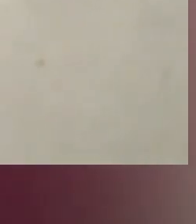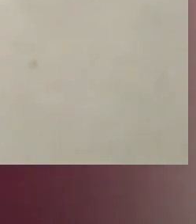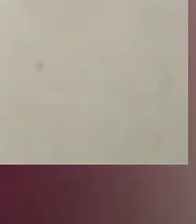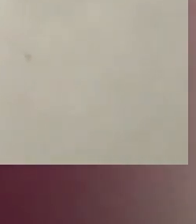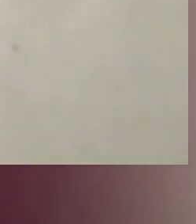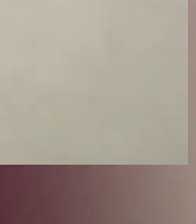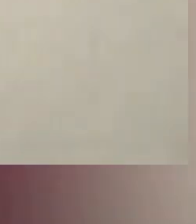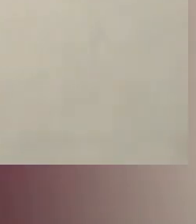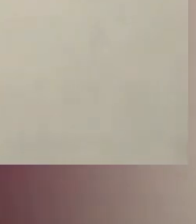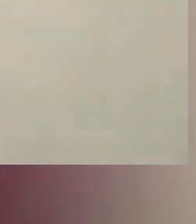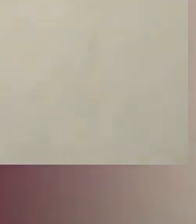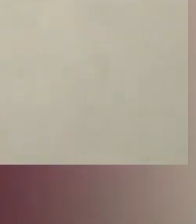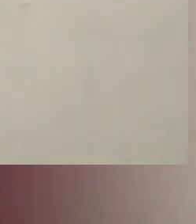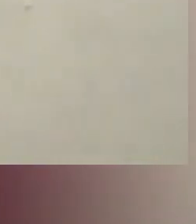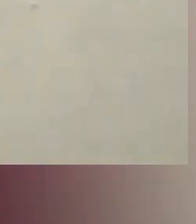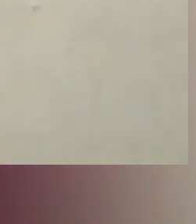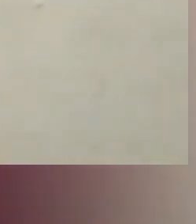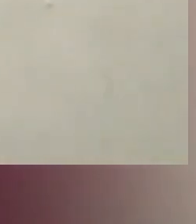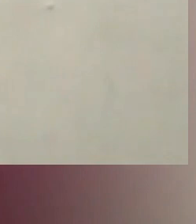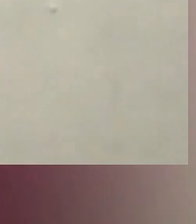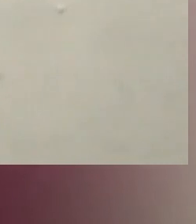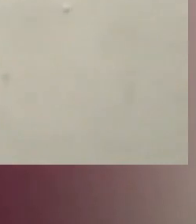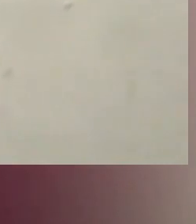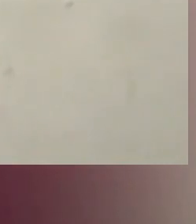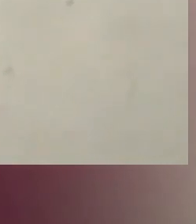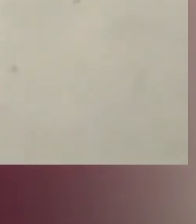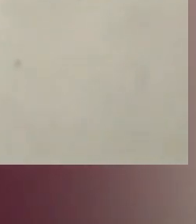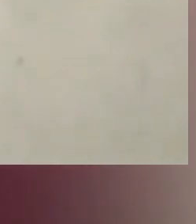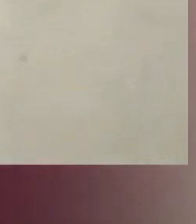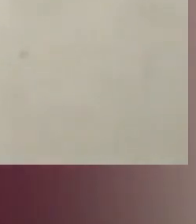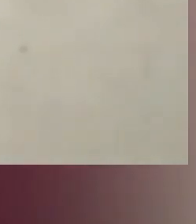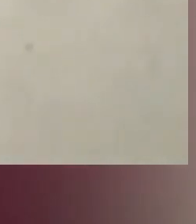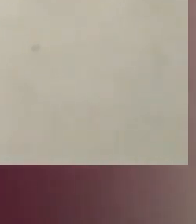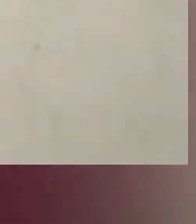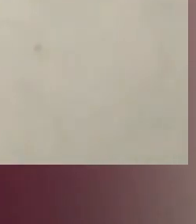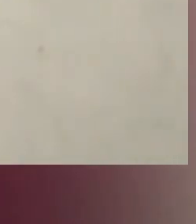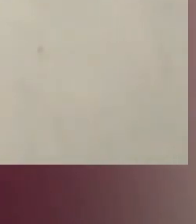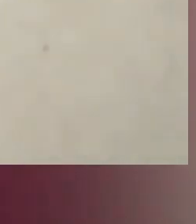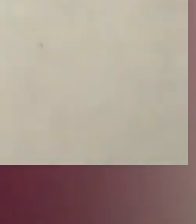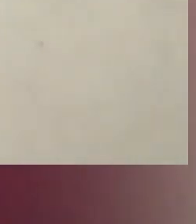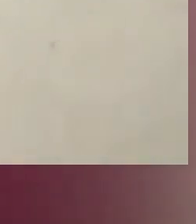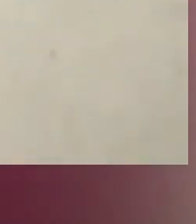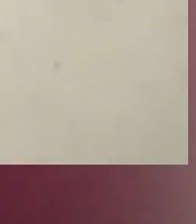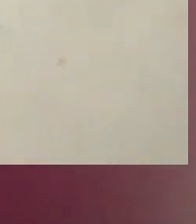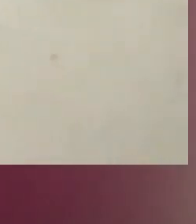bulan penuh perasaan. Mencari pakis, tanduk rusa, buat jualan pokok